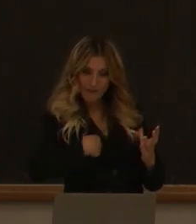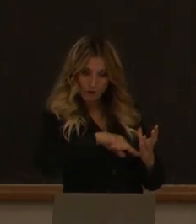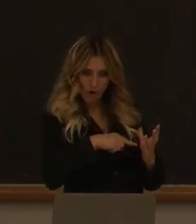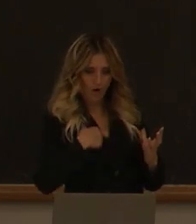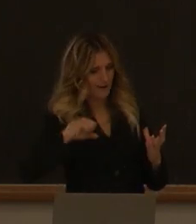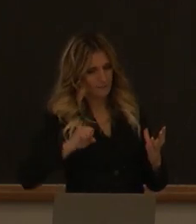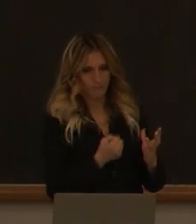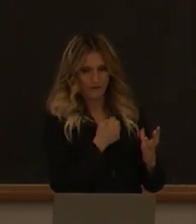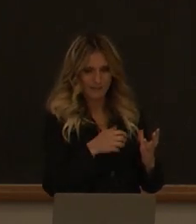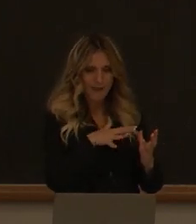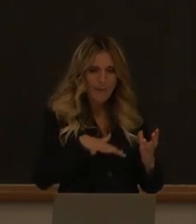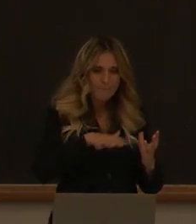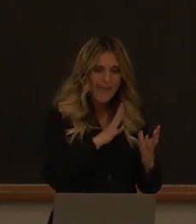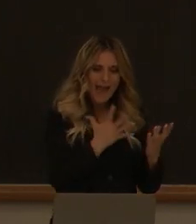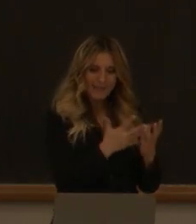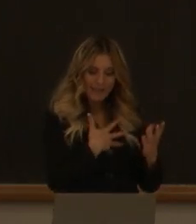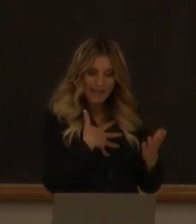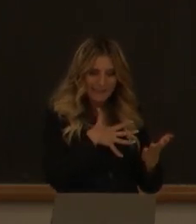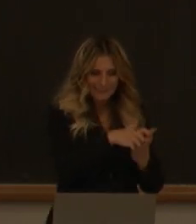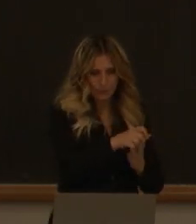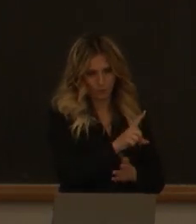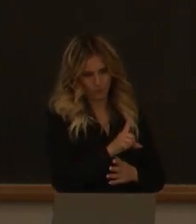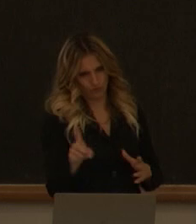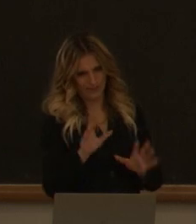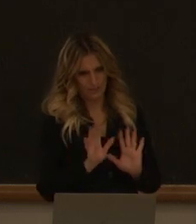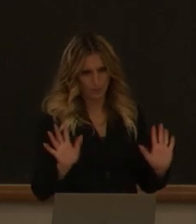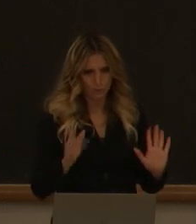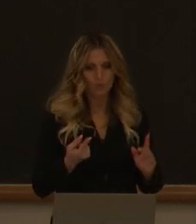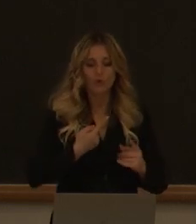lo distrugge nessuno. Quello che noi dobbiamo cercare di fare è rendere